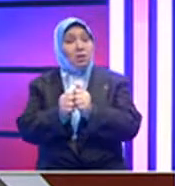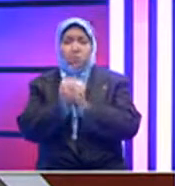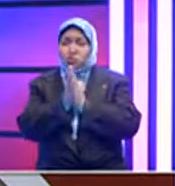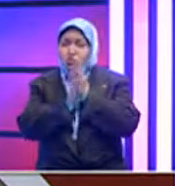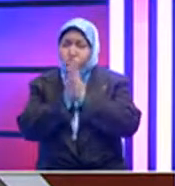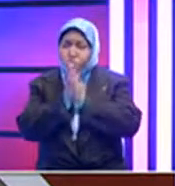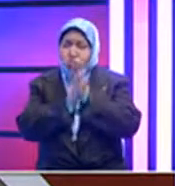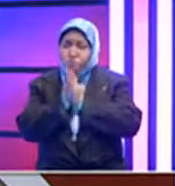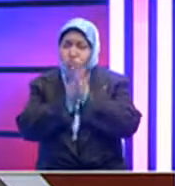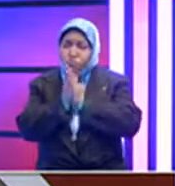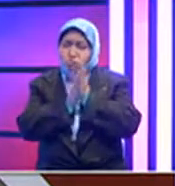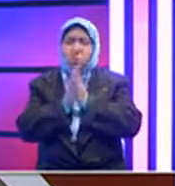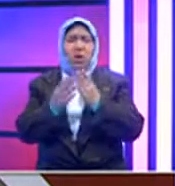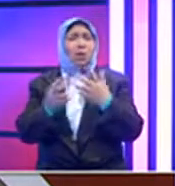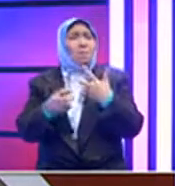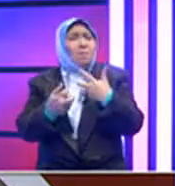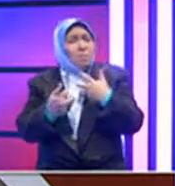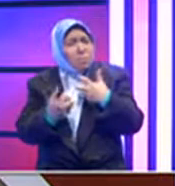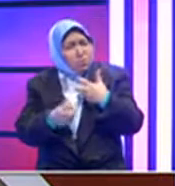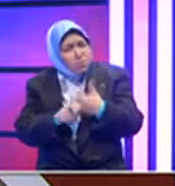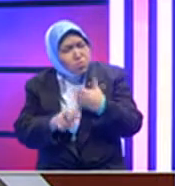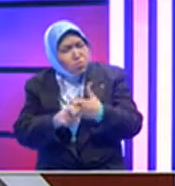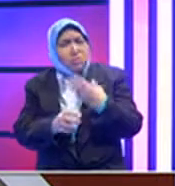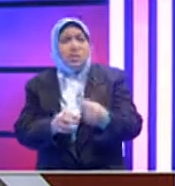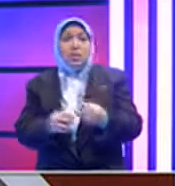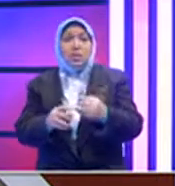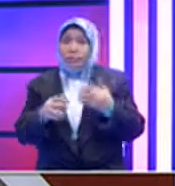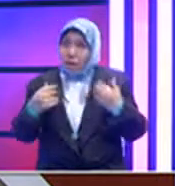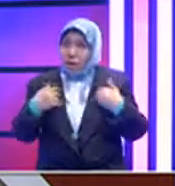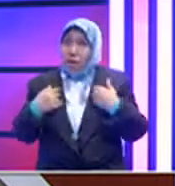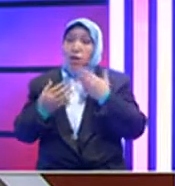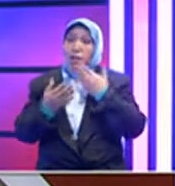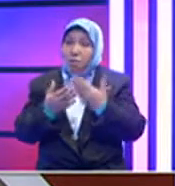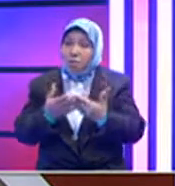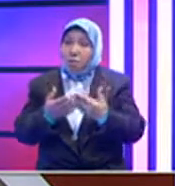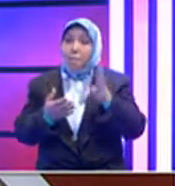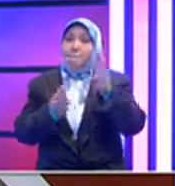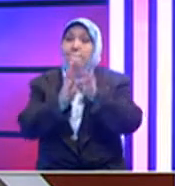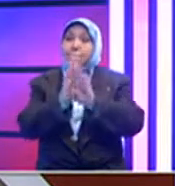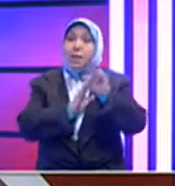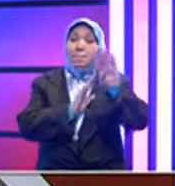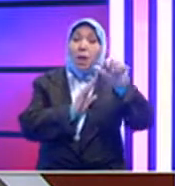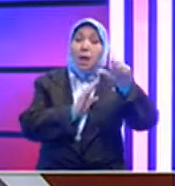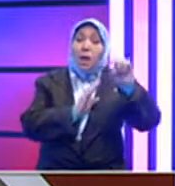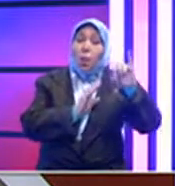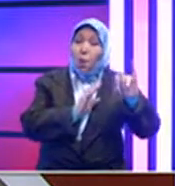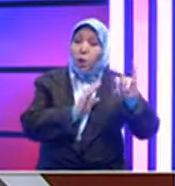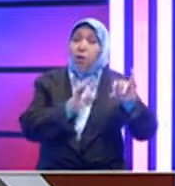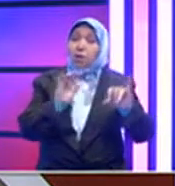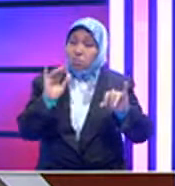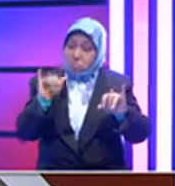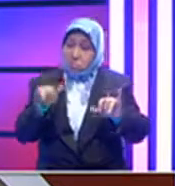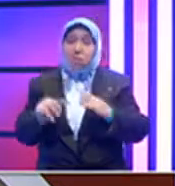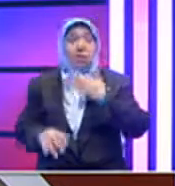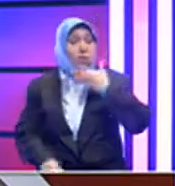soalnya usaha adik kepayahan sedikit tetapi apakah ia beban Hai kalau sikap wallahu Khairul minha baginya adalah